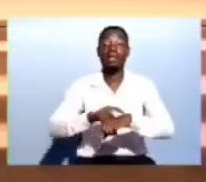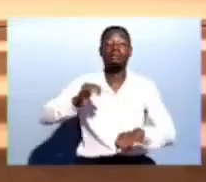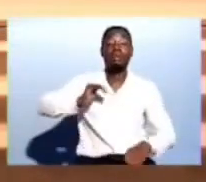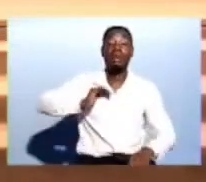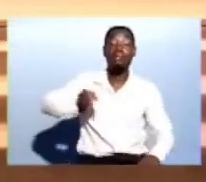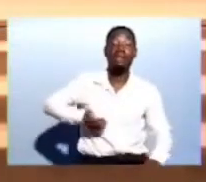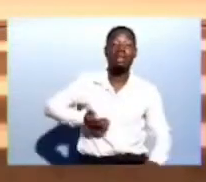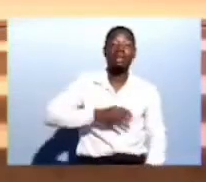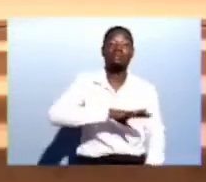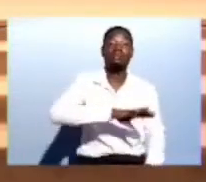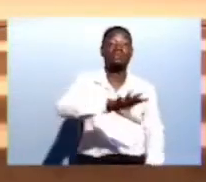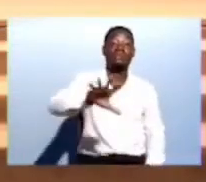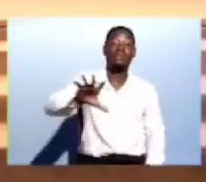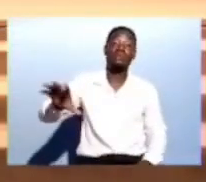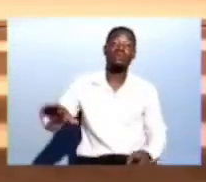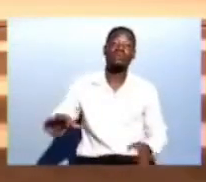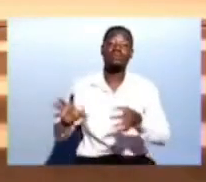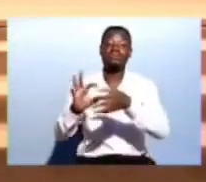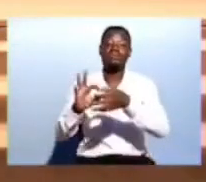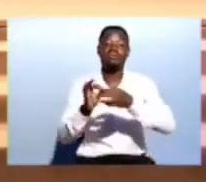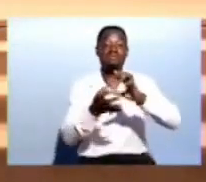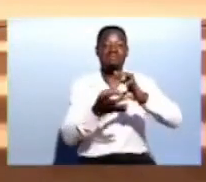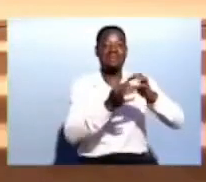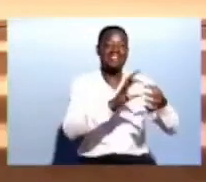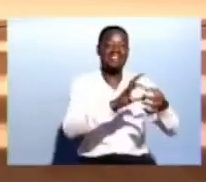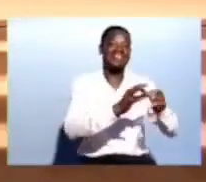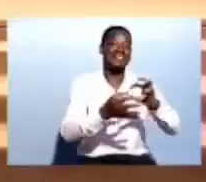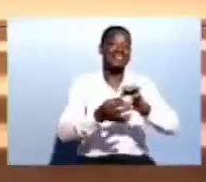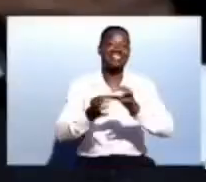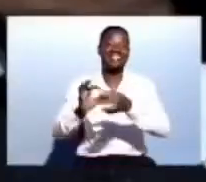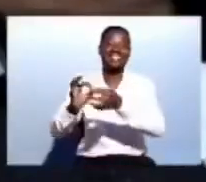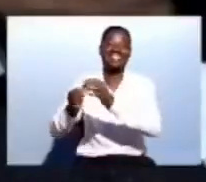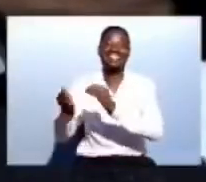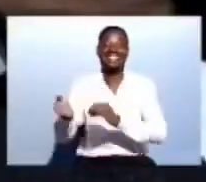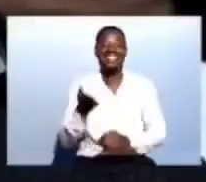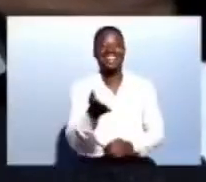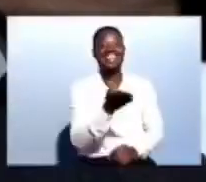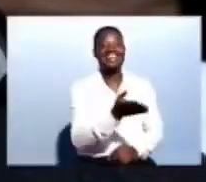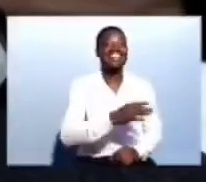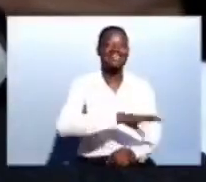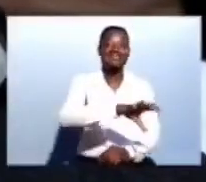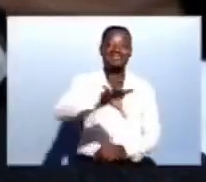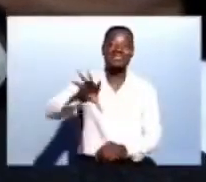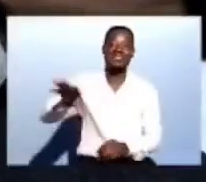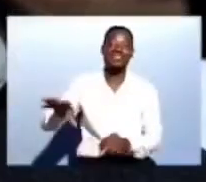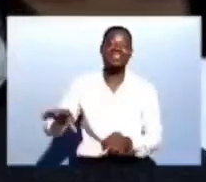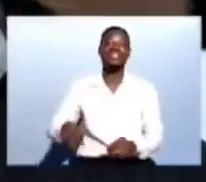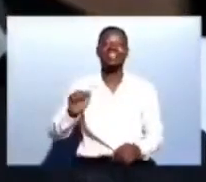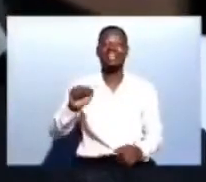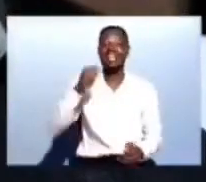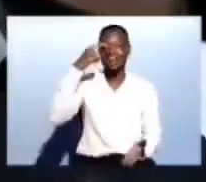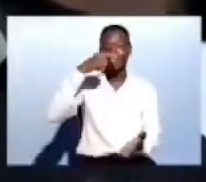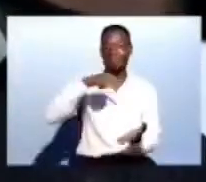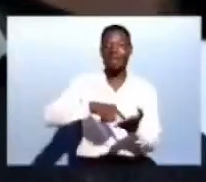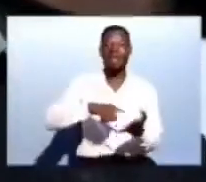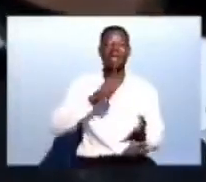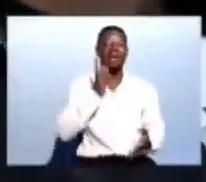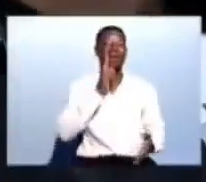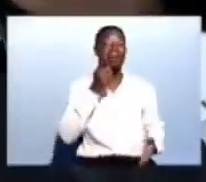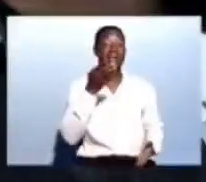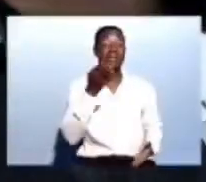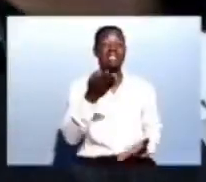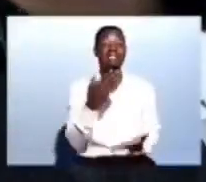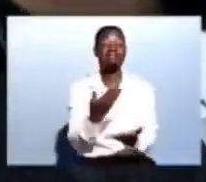mwanamke vyote vimeungana. Hichi kimeungana na hichi, hichi kimeungana na hichi, hichi kimeungana, vimeungana vyote. Ndio maana wamama ninyi ni